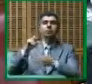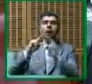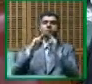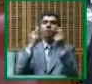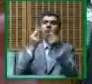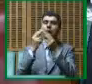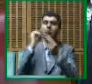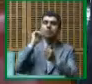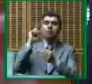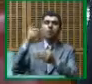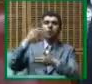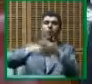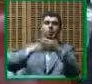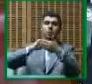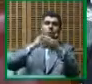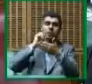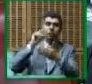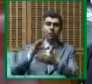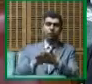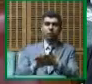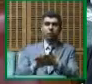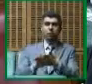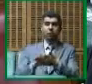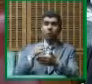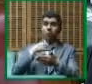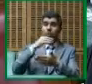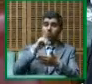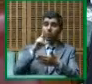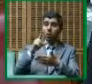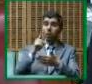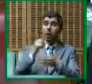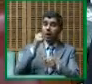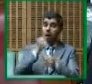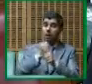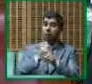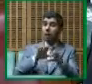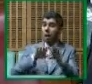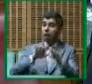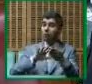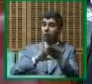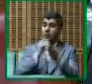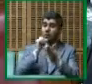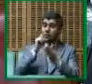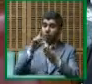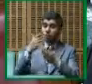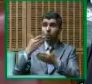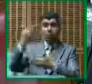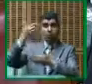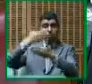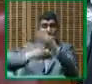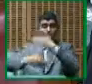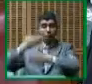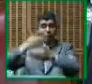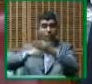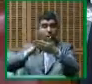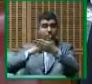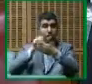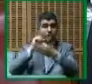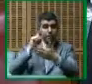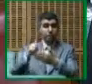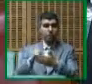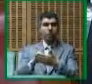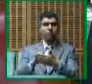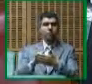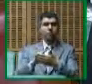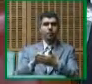المبادلات التجارية مع هذه الدول، وبالتالي لا يمكن اختزال إشكالية العجز التجاري المغربي فقط في اتفاقية التبادل